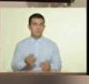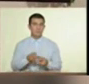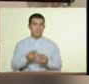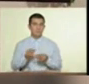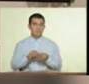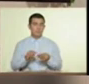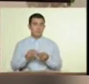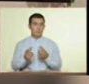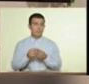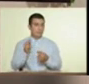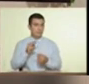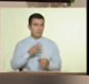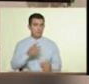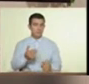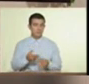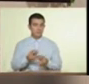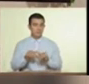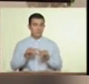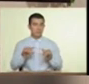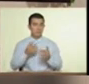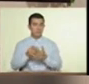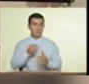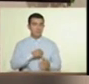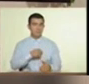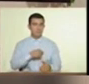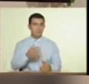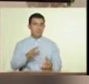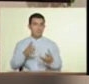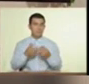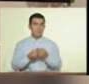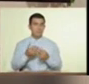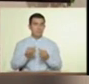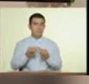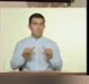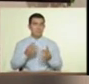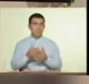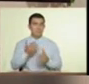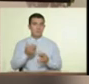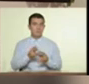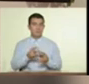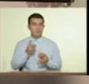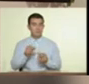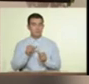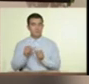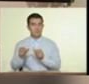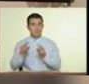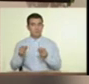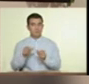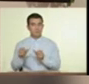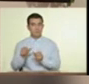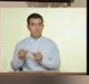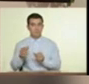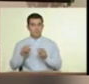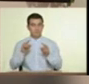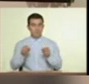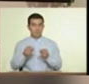takrorlab olganimizdek, ko'paytirishning taqsimot qonunidan foydalanib, umumiy ko'paytiruvchi x ni qavsdan tashqariga chiqaramiz. Shunda qavs